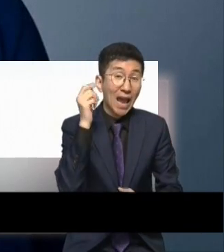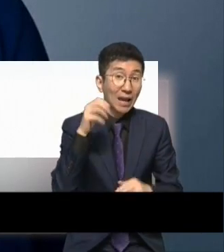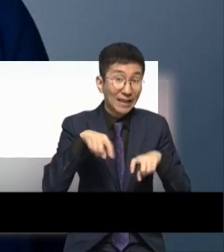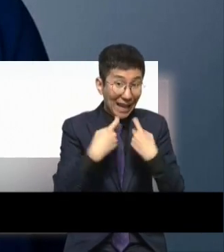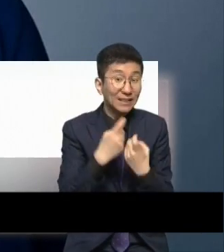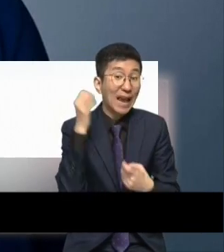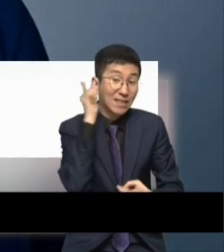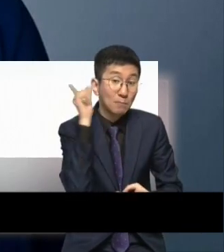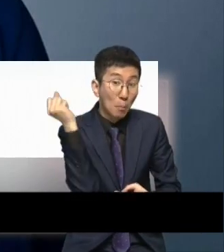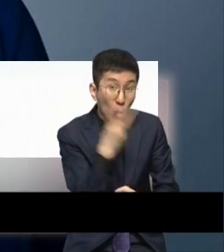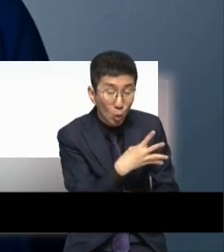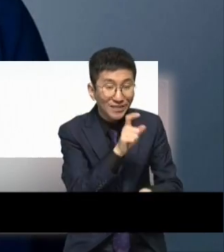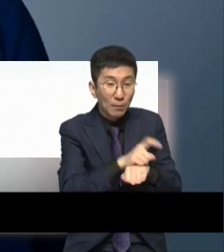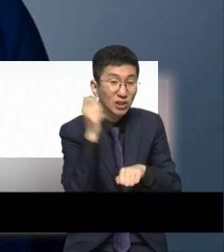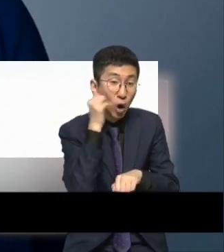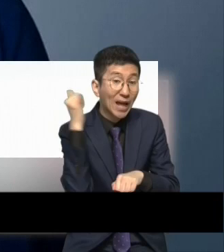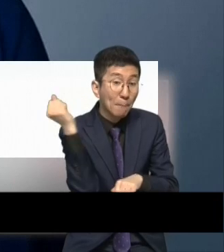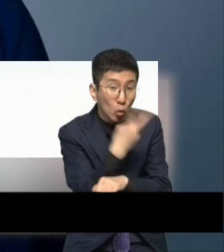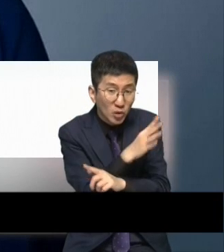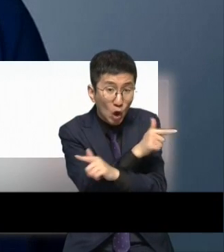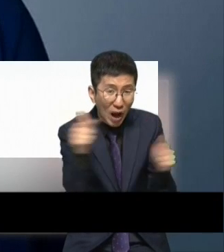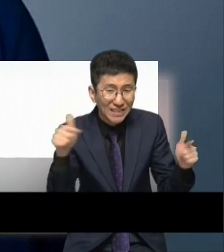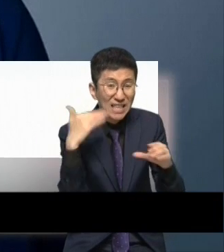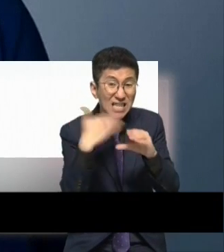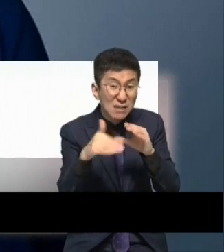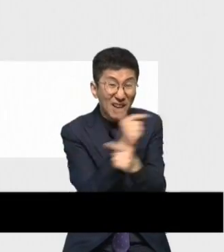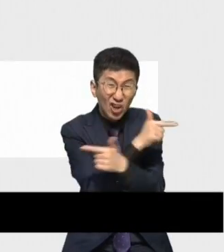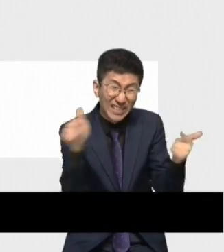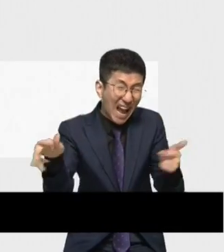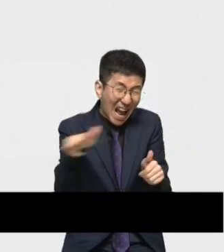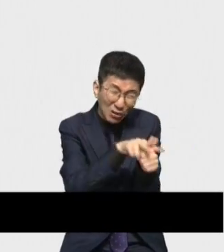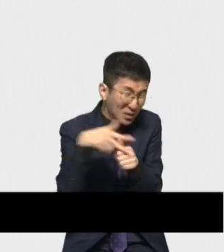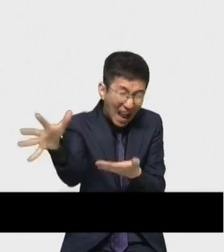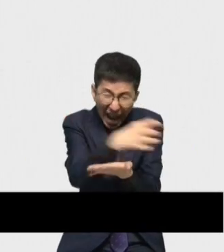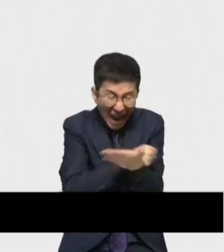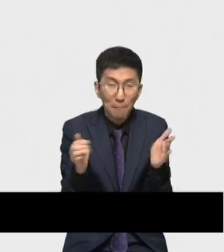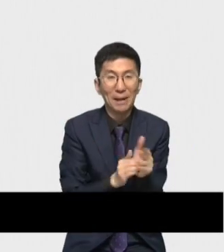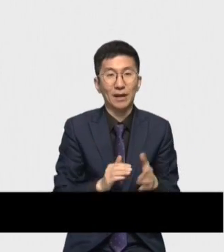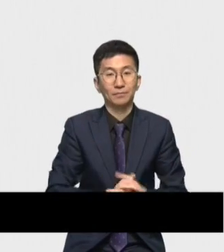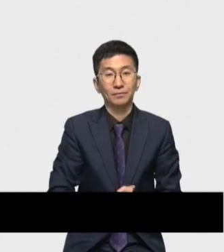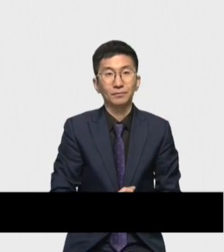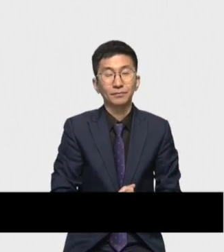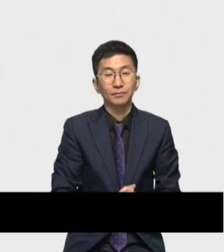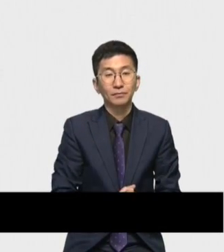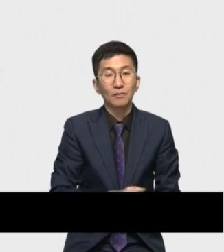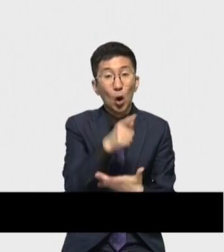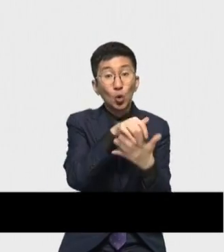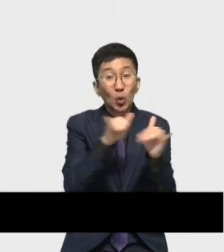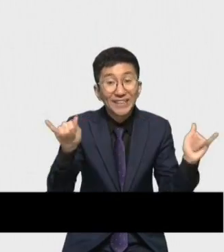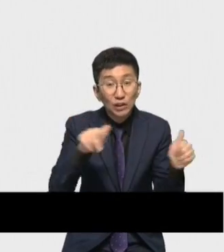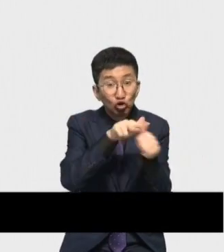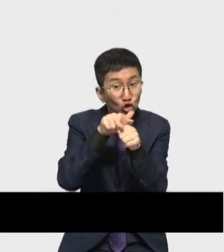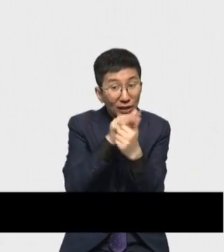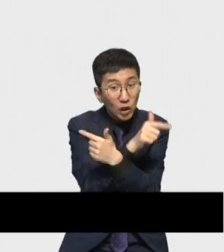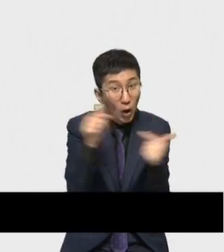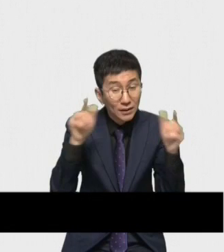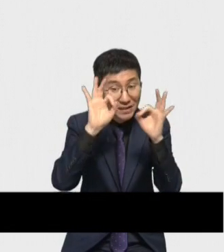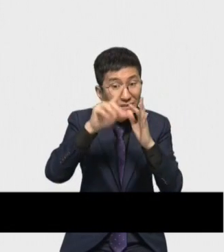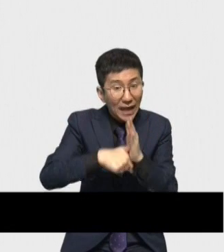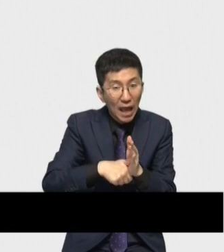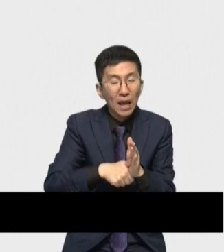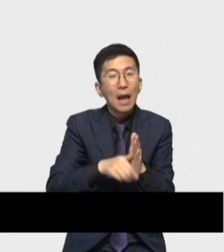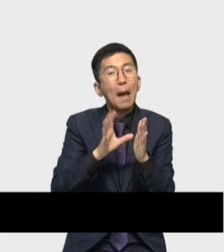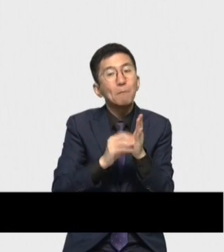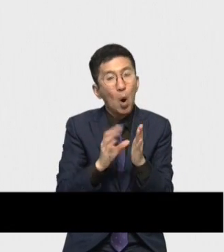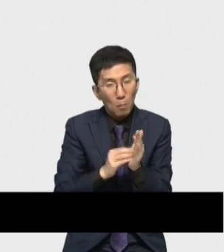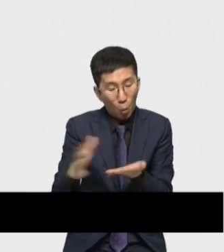government also got a hold of non-content information from her email. CNN은 언론인의 취재원과 관련된 비밀